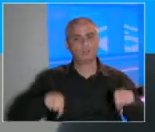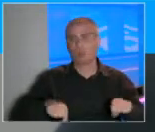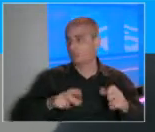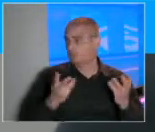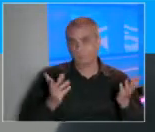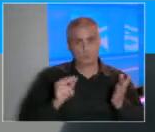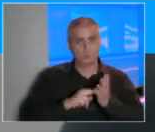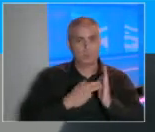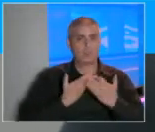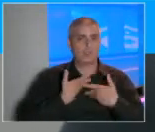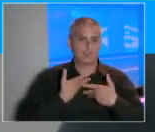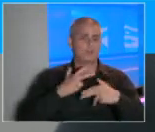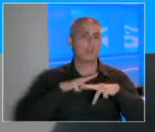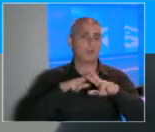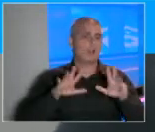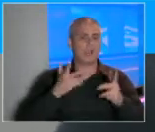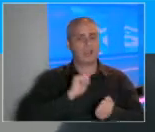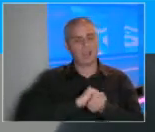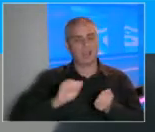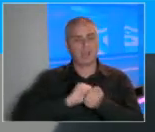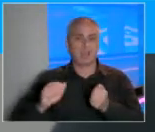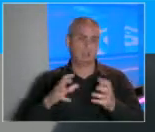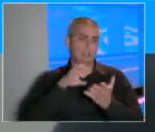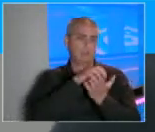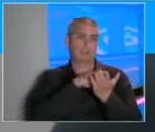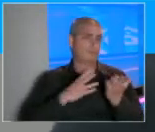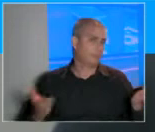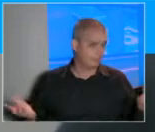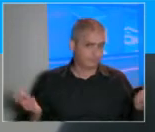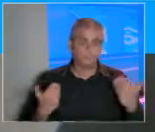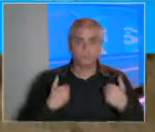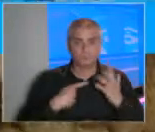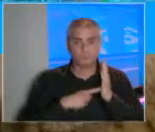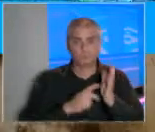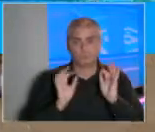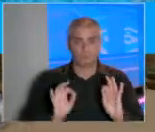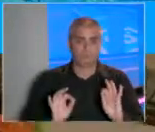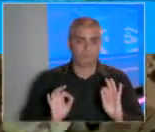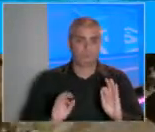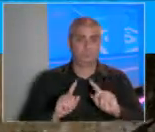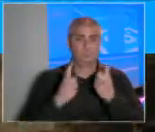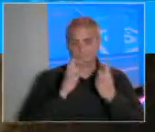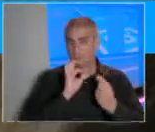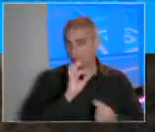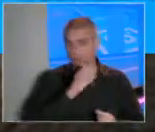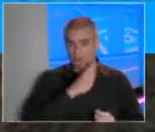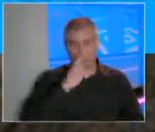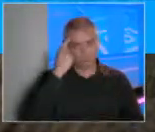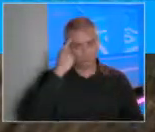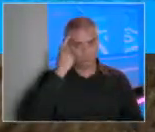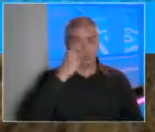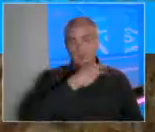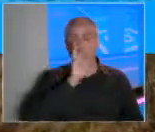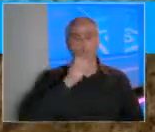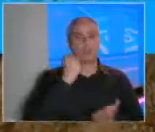פוליטיקה, קיבלת מתכונת מנצחת איך להרוג יישובים. אז אני אומר, הנה, אנחנו דוגמה חיה, למקרה שמנדלבליט סבר שניתן